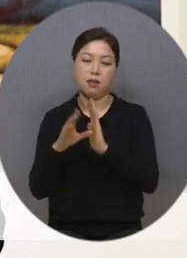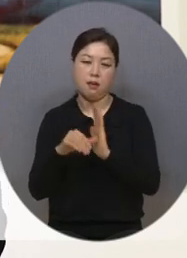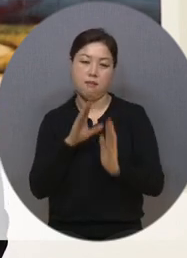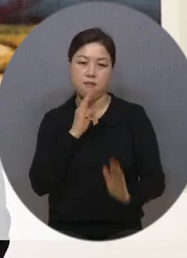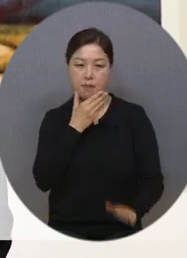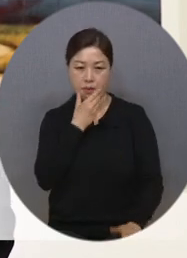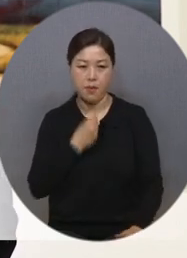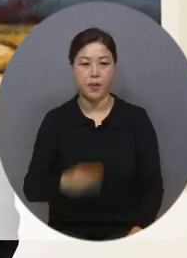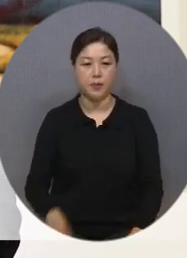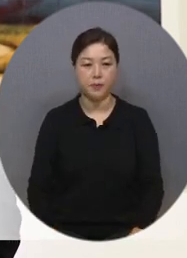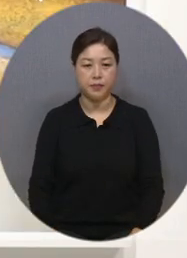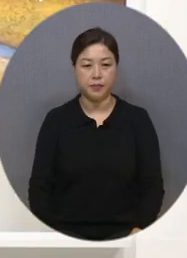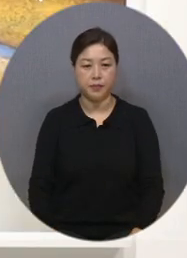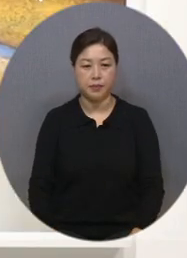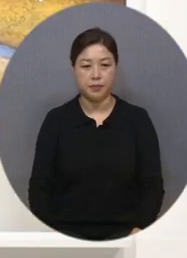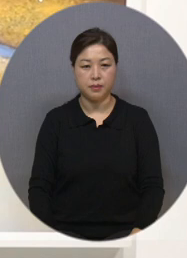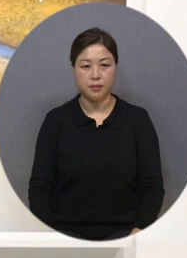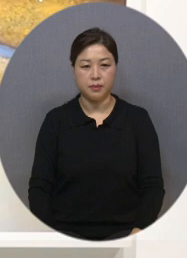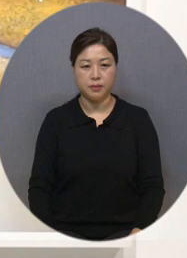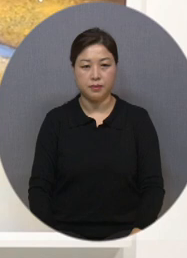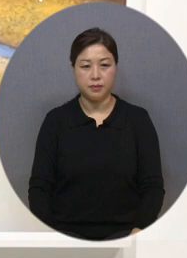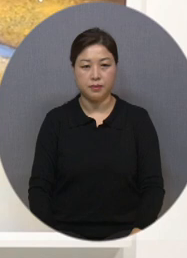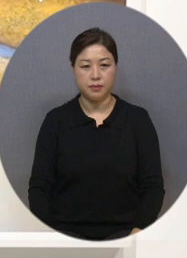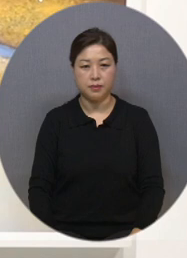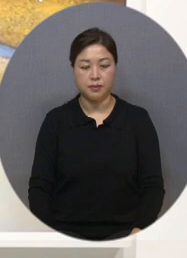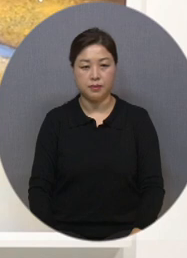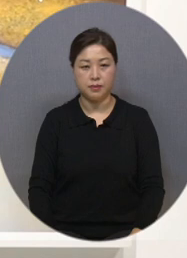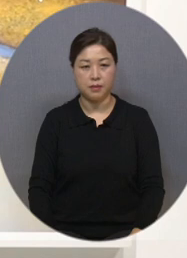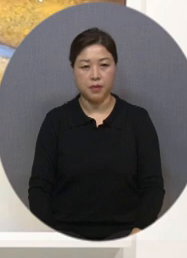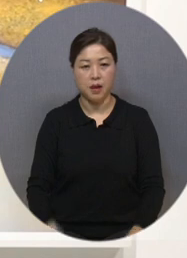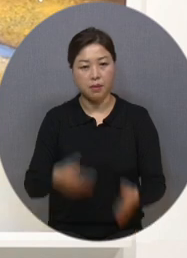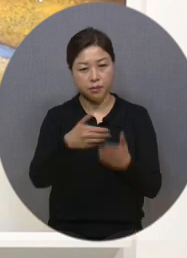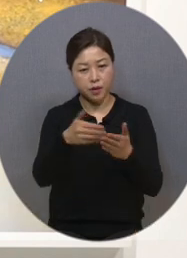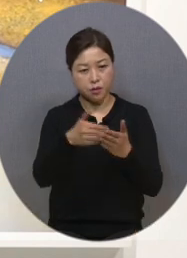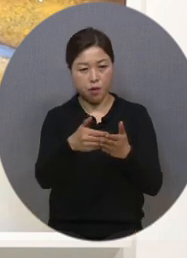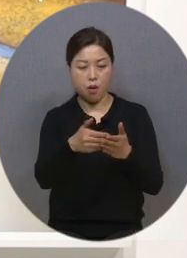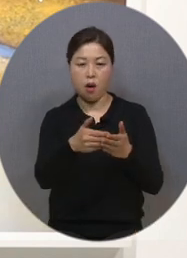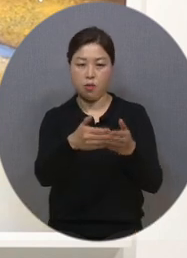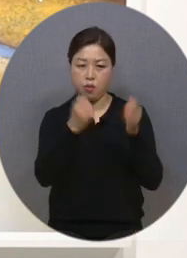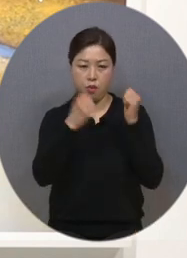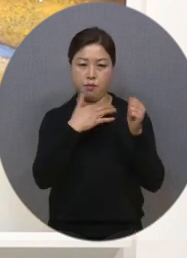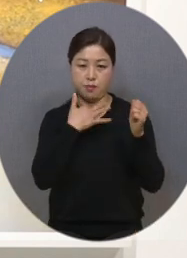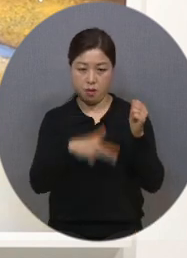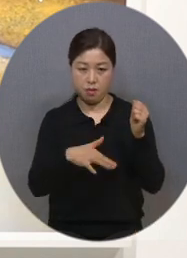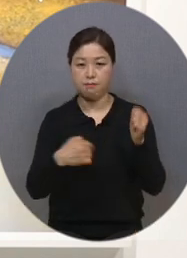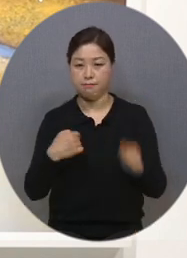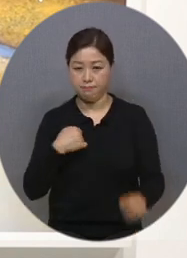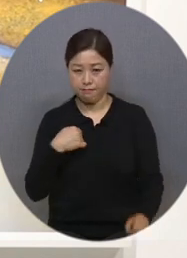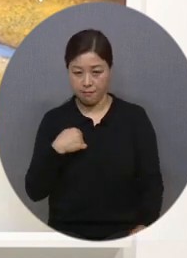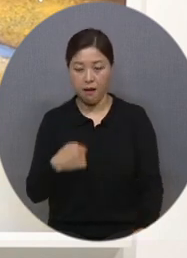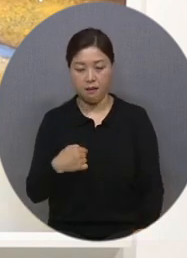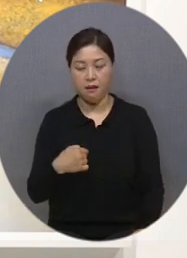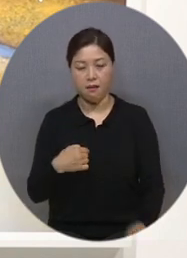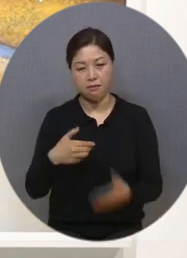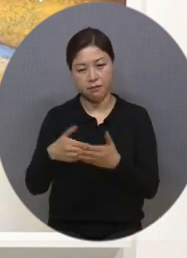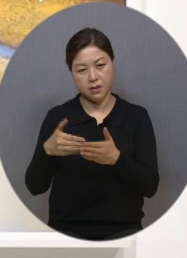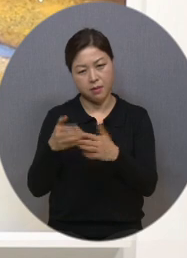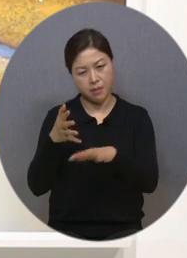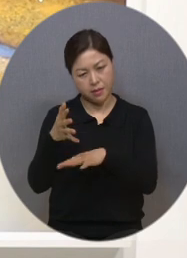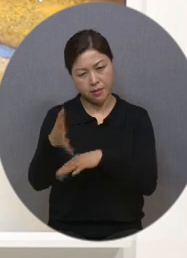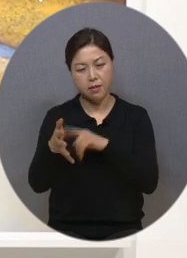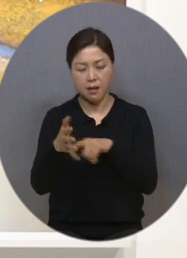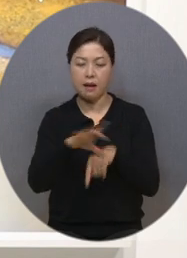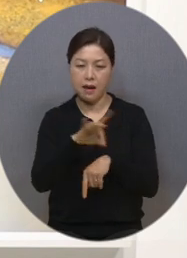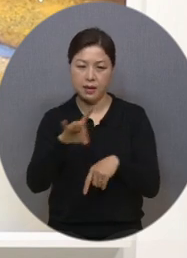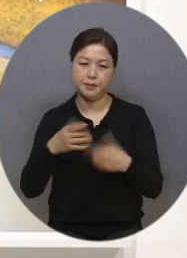너무나도 행복했었습니다. 전공을 하지 않은 사람이 여기까지 온 것은 때론 좌절할